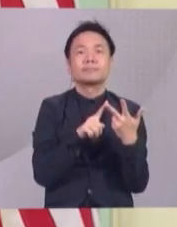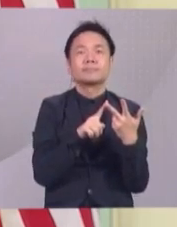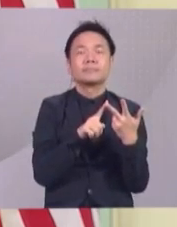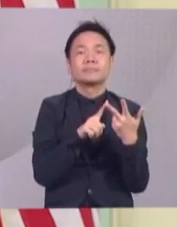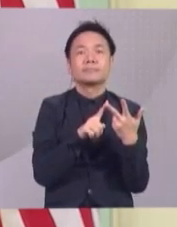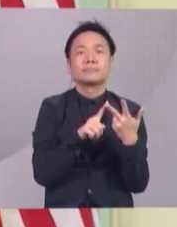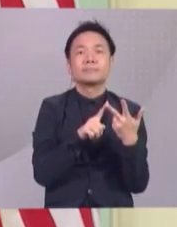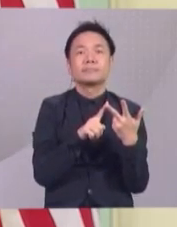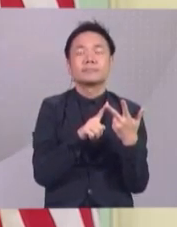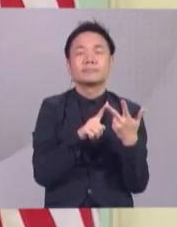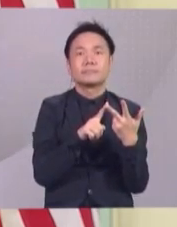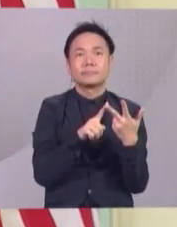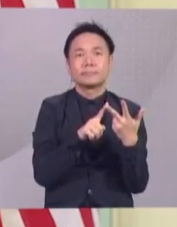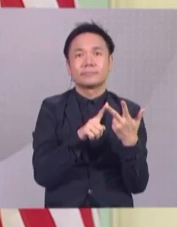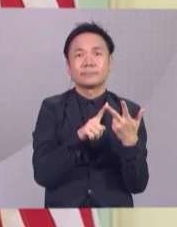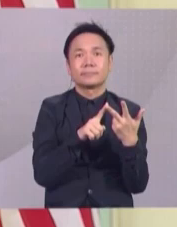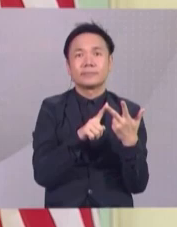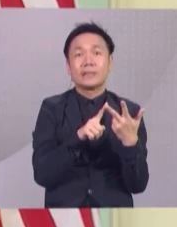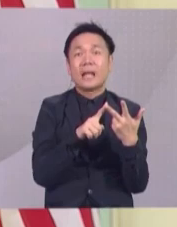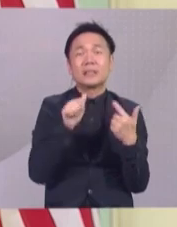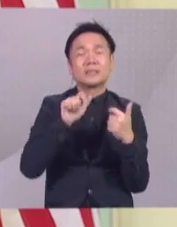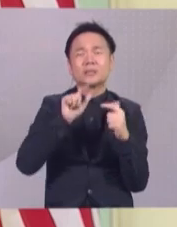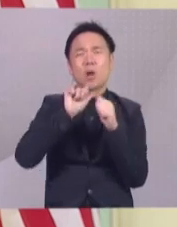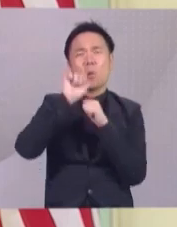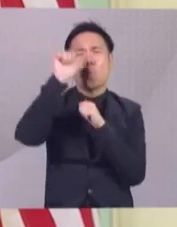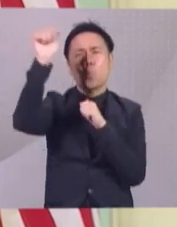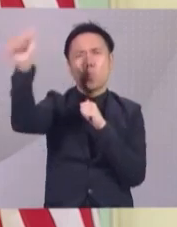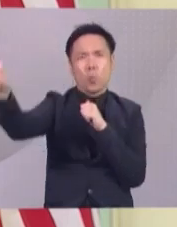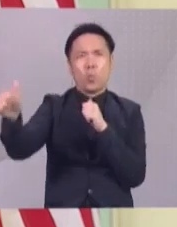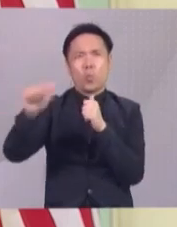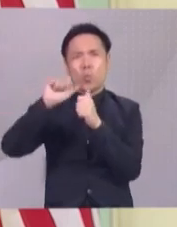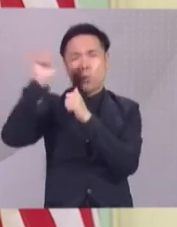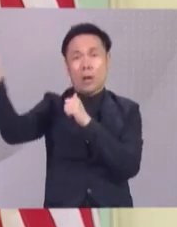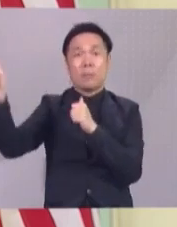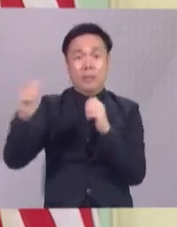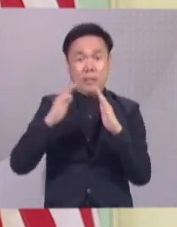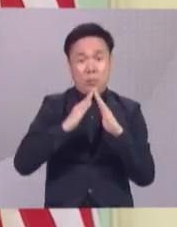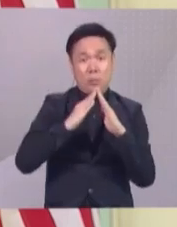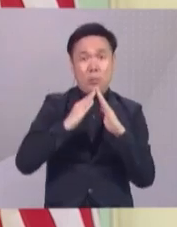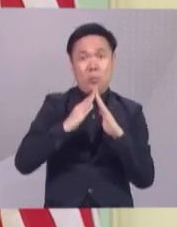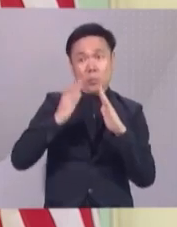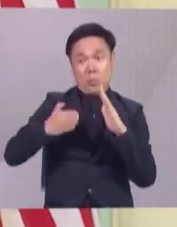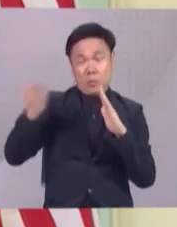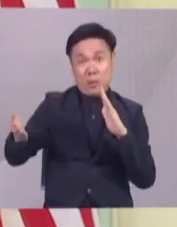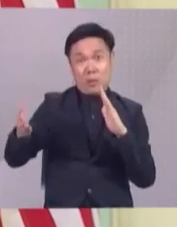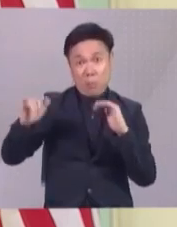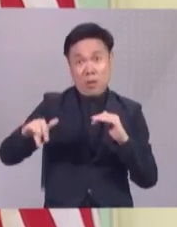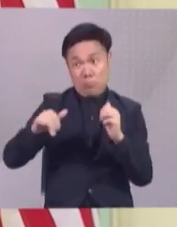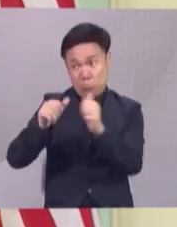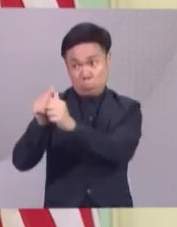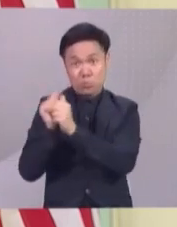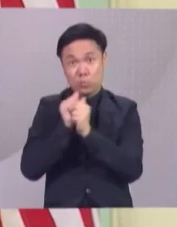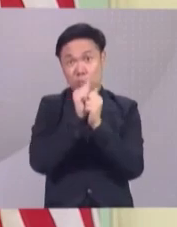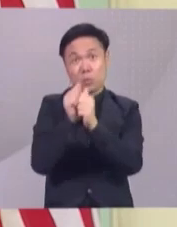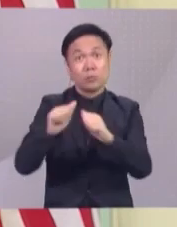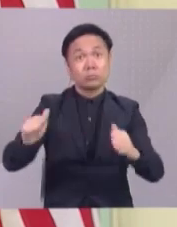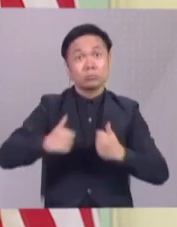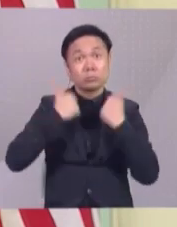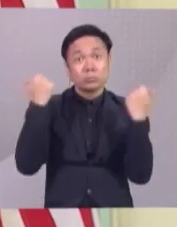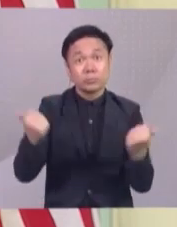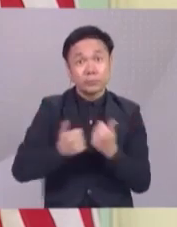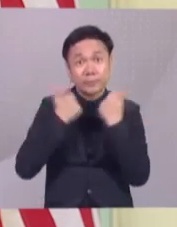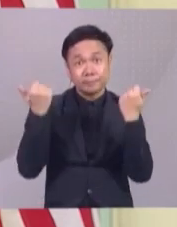bersama saudara mara daripada jauh dan juga jiran-jiran tetangga. Ada tiga soalan yang dikeluarkan oleh